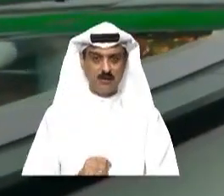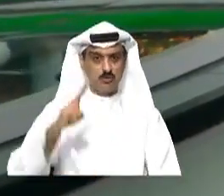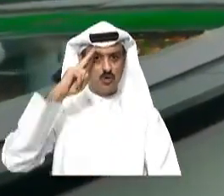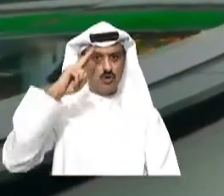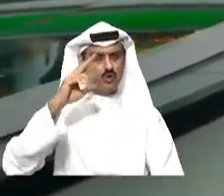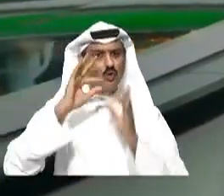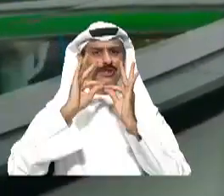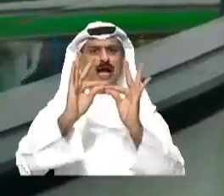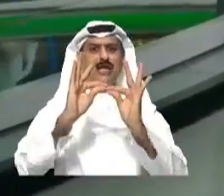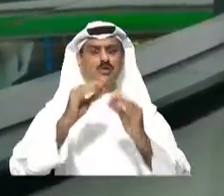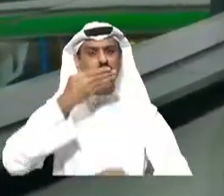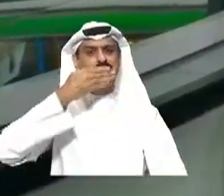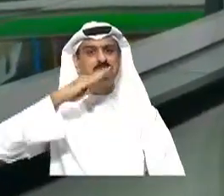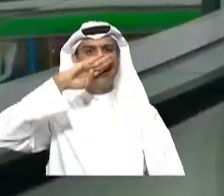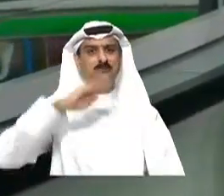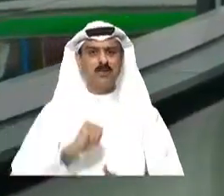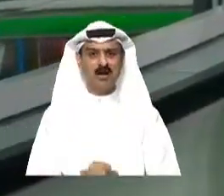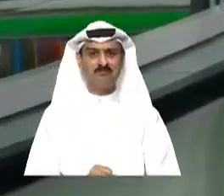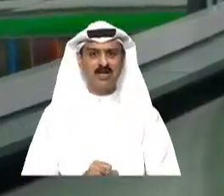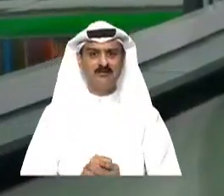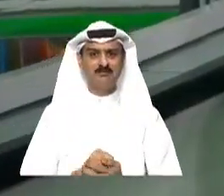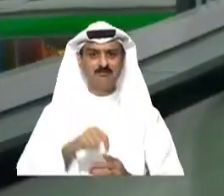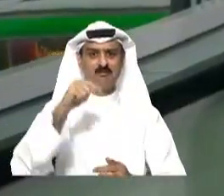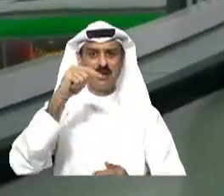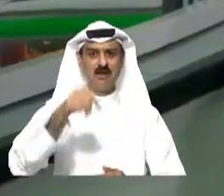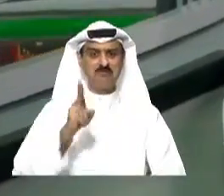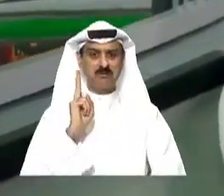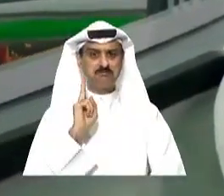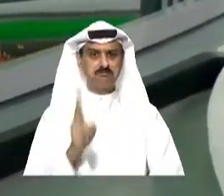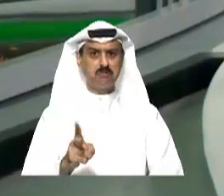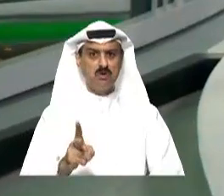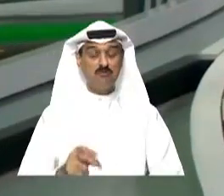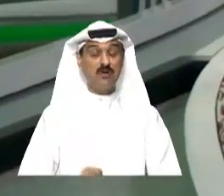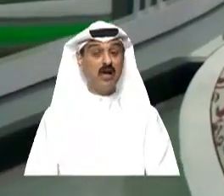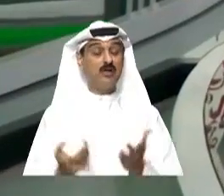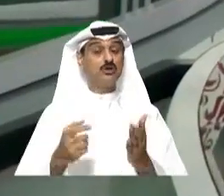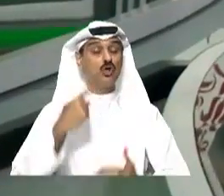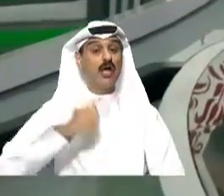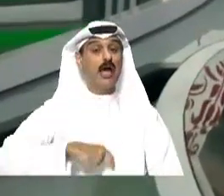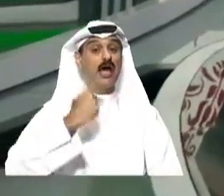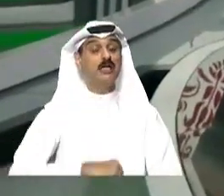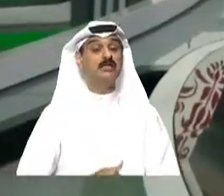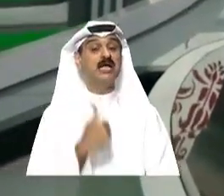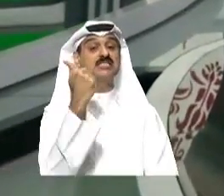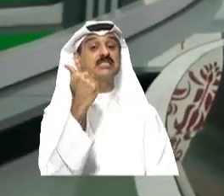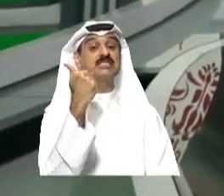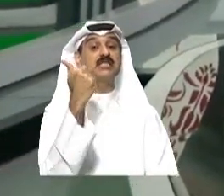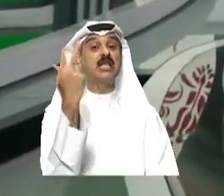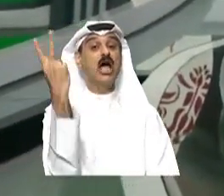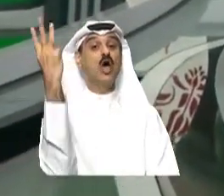دائما يعني، ولله الحمد. وتوجهها بهزيمة منتخب لم يهزم في 36 مباراة متتالية،